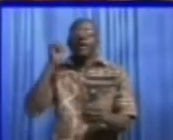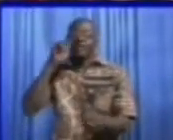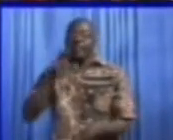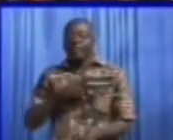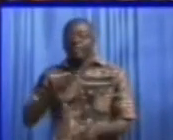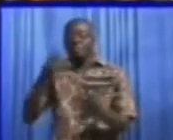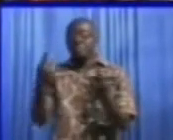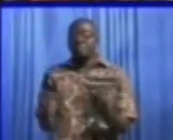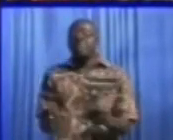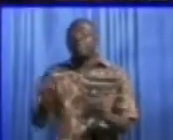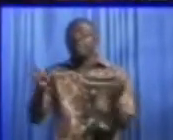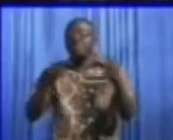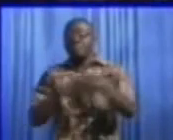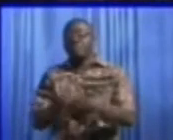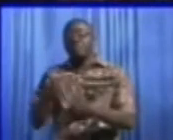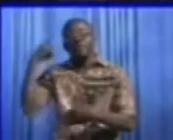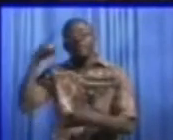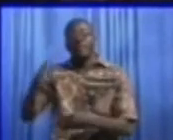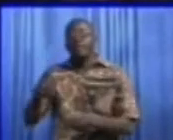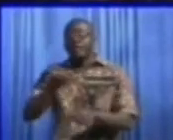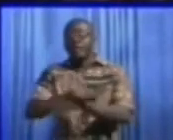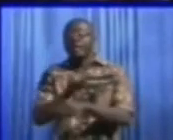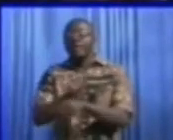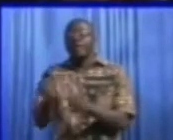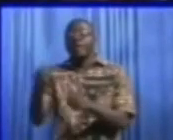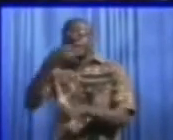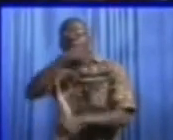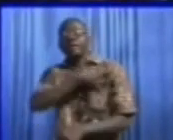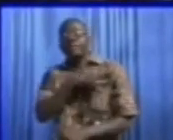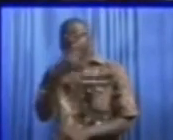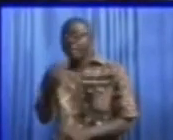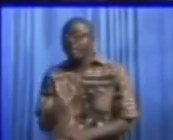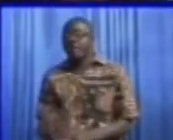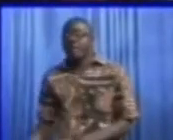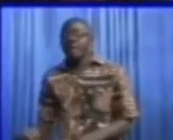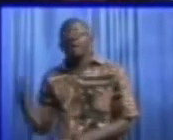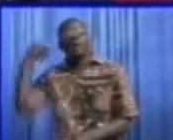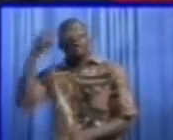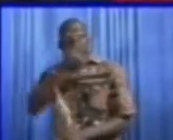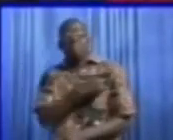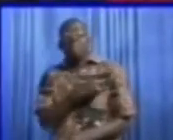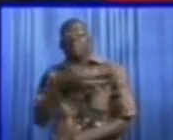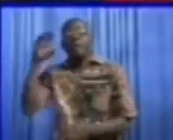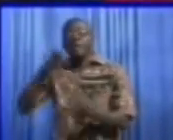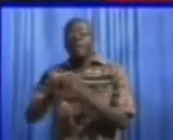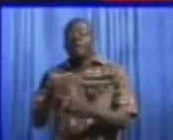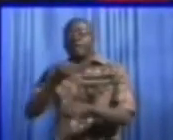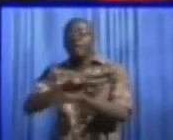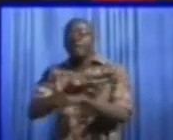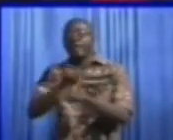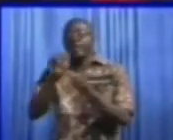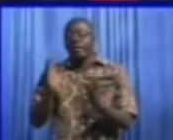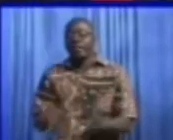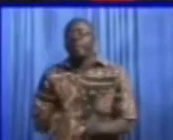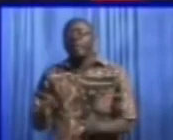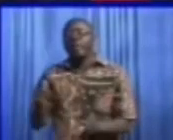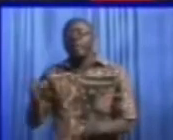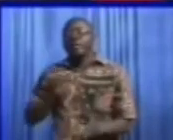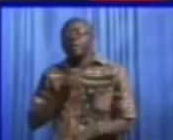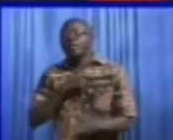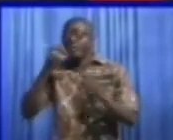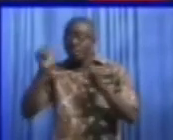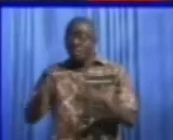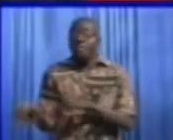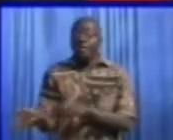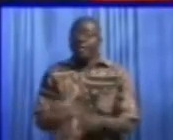bureau entend défendre avec fermeté les intérêts matériels et moraux des travailleurs. Nous avons pu exécuter tout ce que nous avons